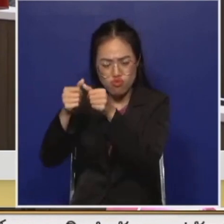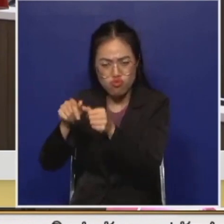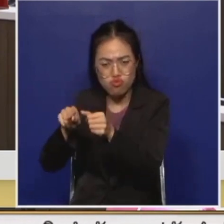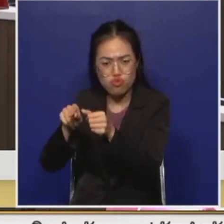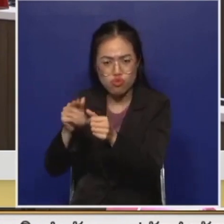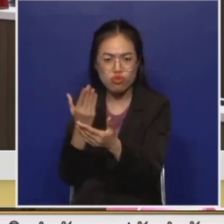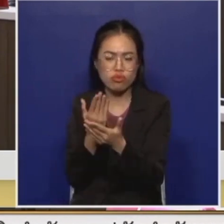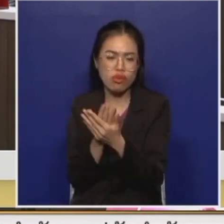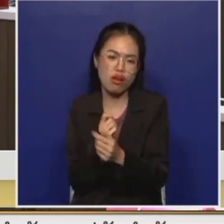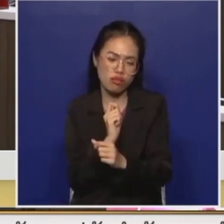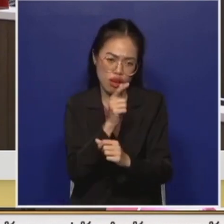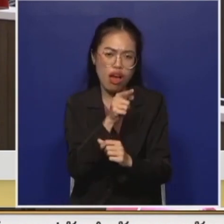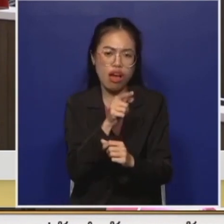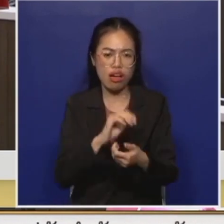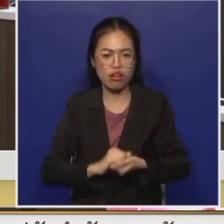คาใช้จ่าย